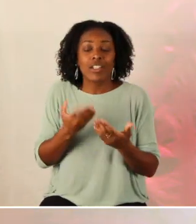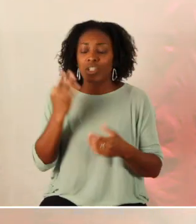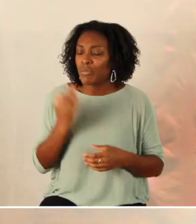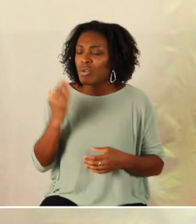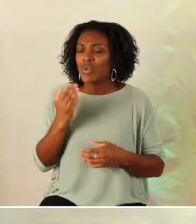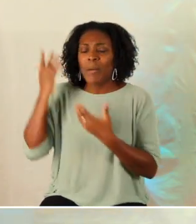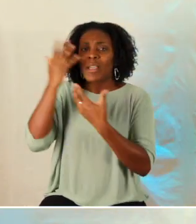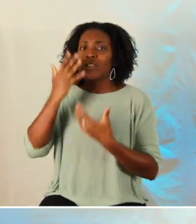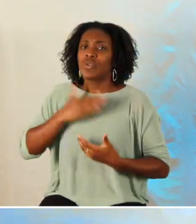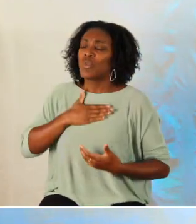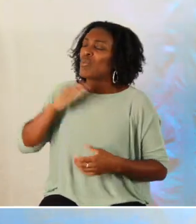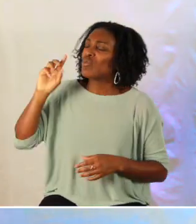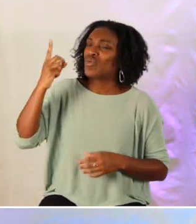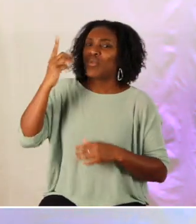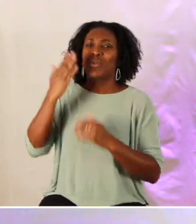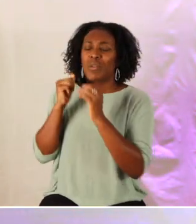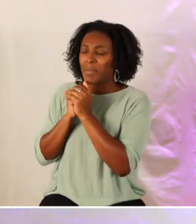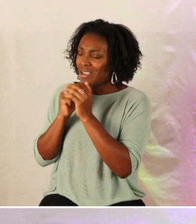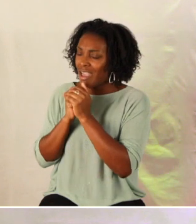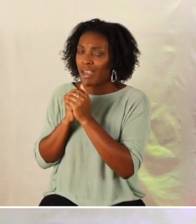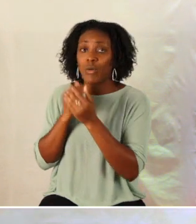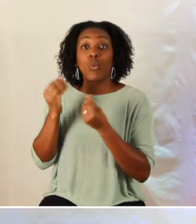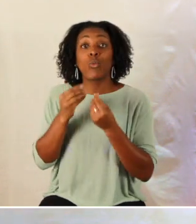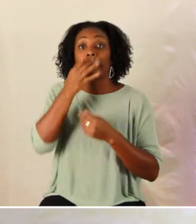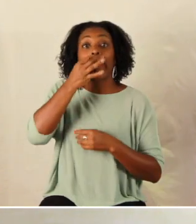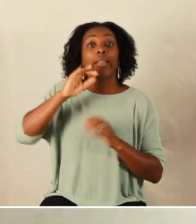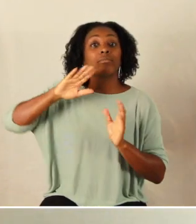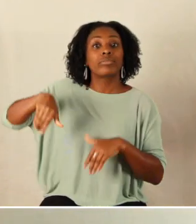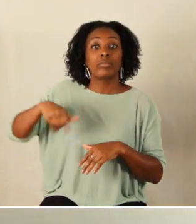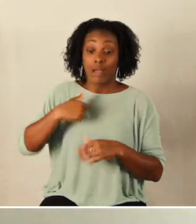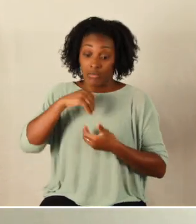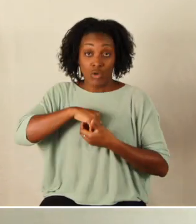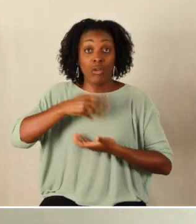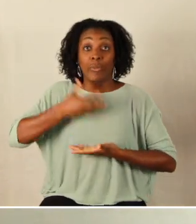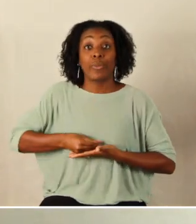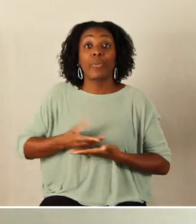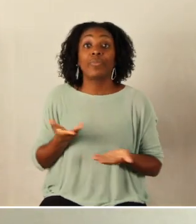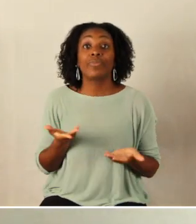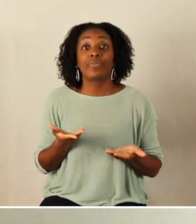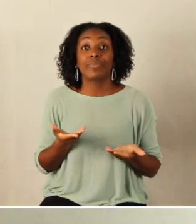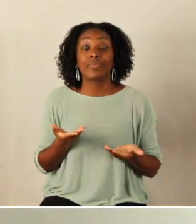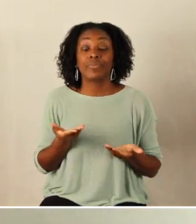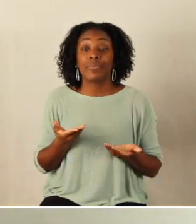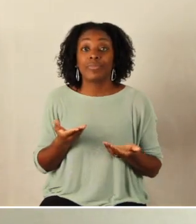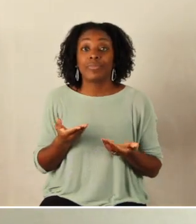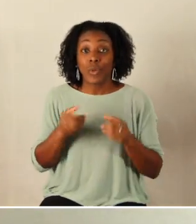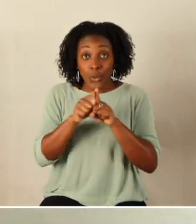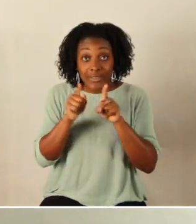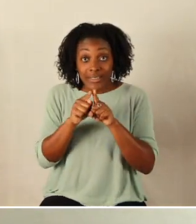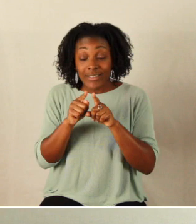la présence de mon Dieu » ou soit on va passer à côté et on ne sera pas ressourcé. Deuxième point, il va dire «